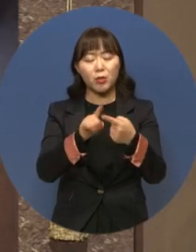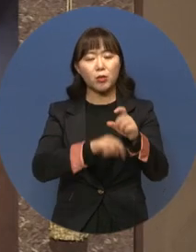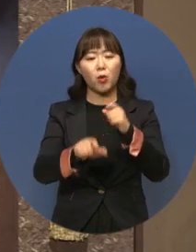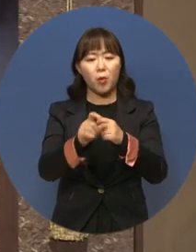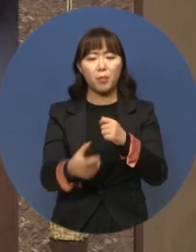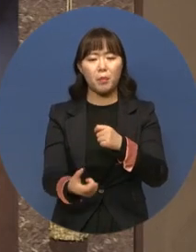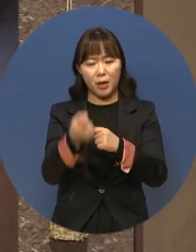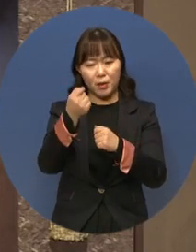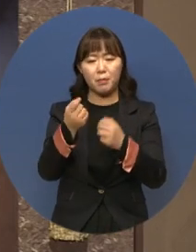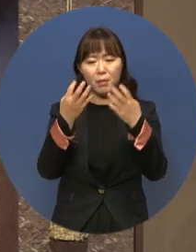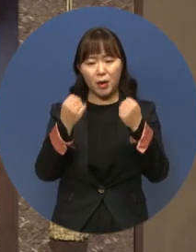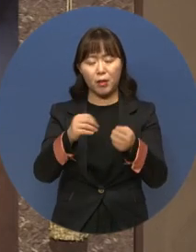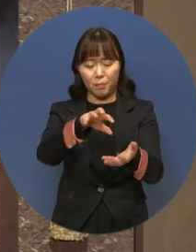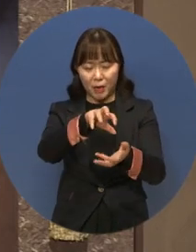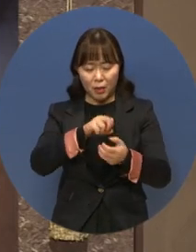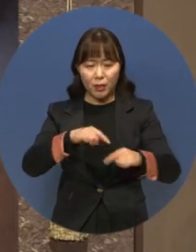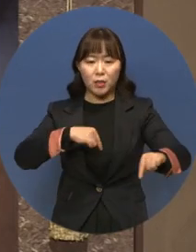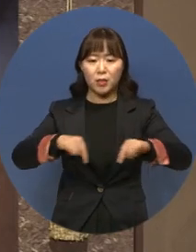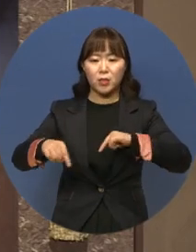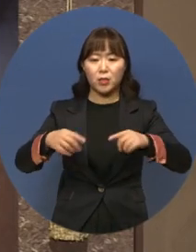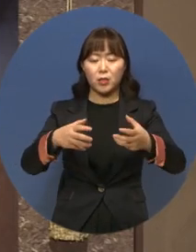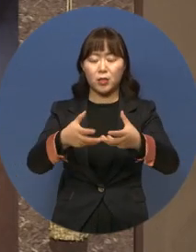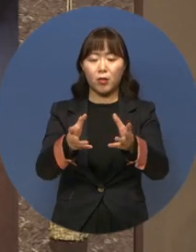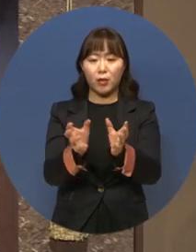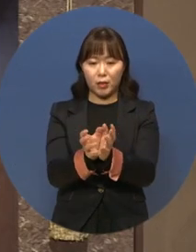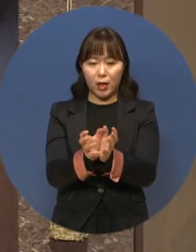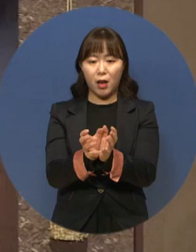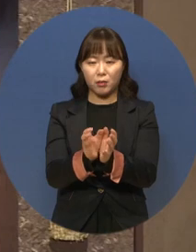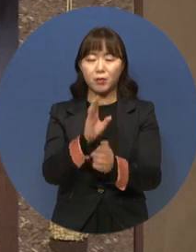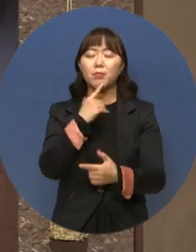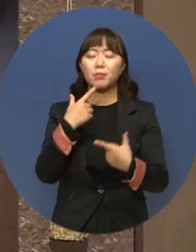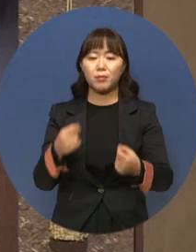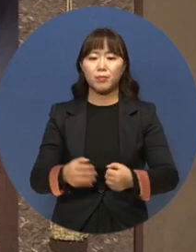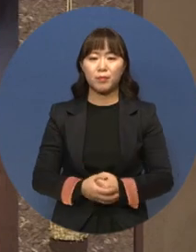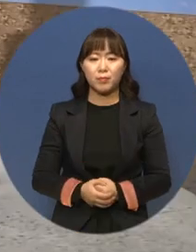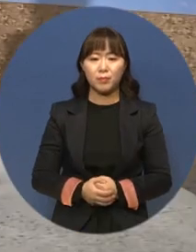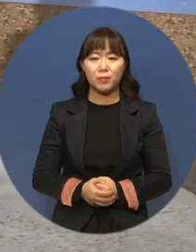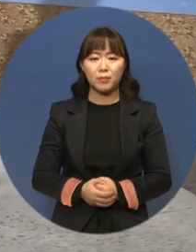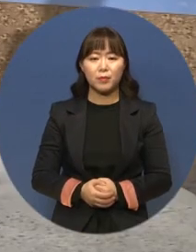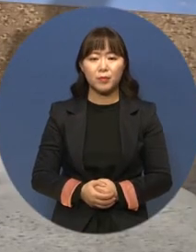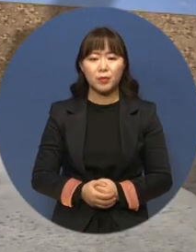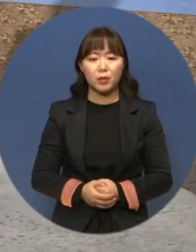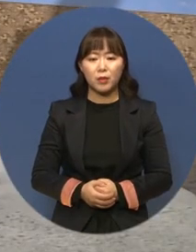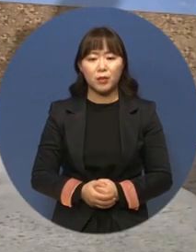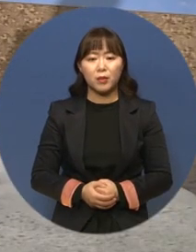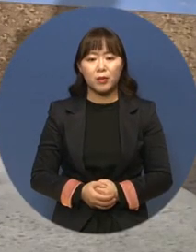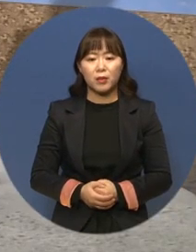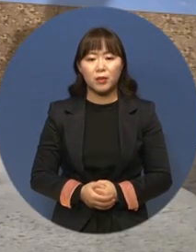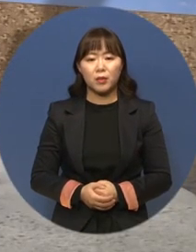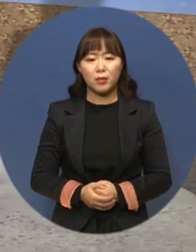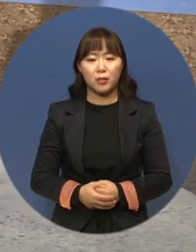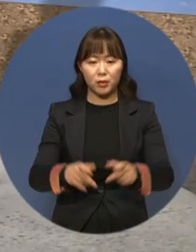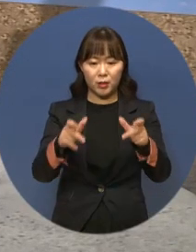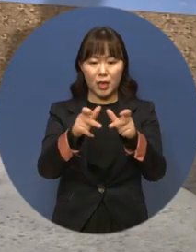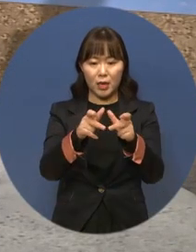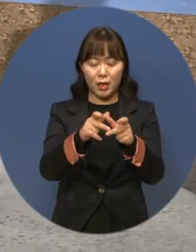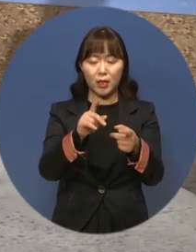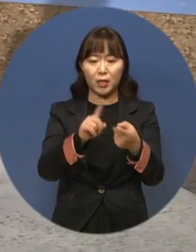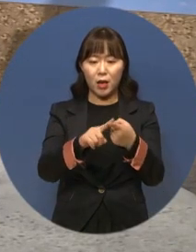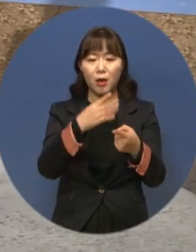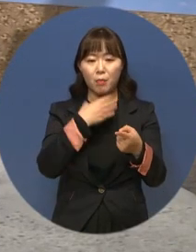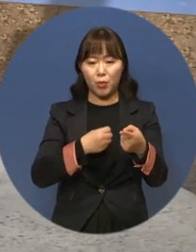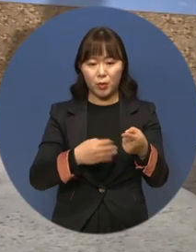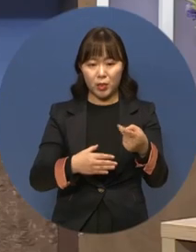많이 빨리 받아들여주는 정당인 것은 사실이죠. 예. 그러니까 계속해서 이런 뭐 장애인에 대한